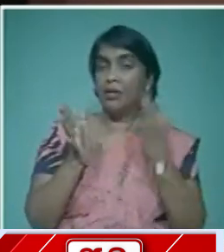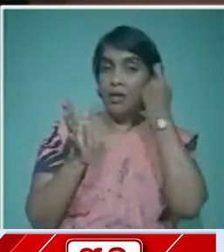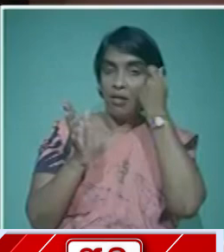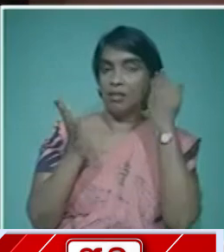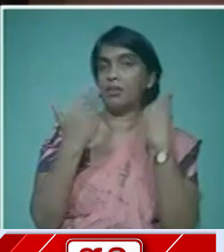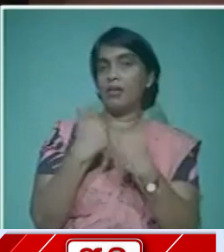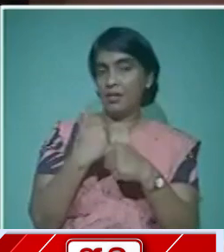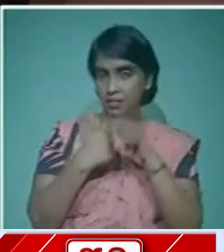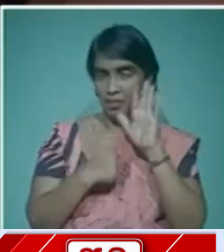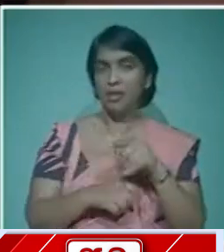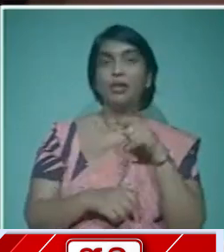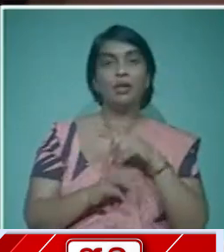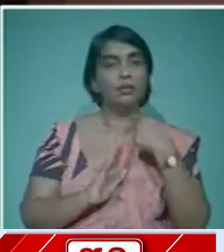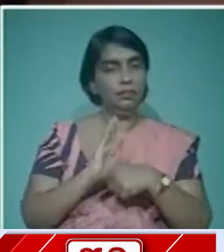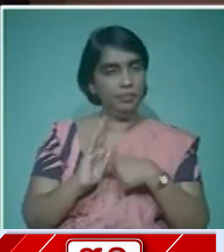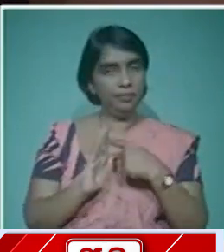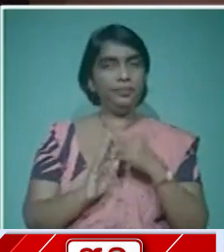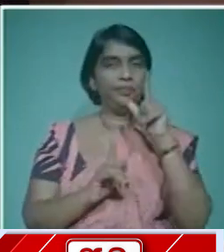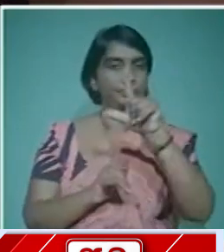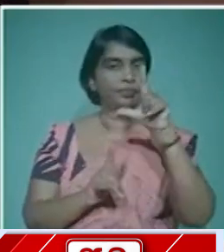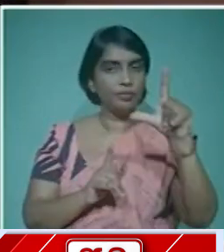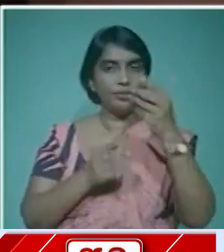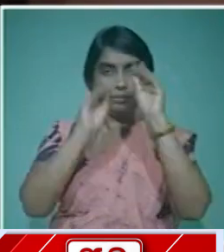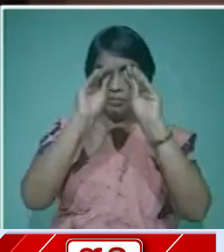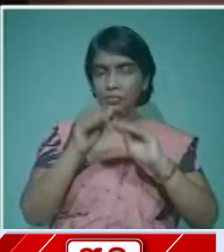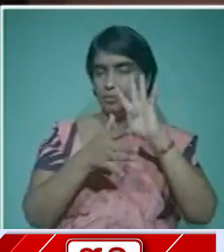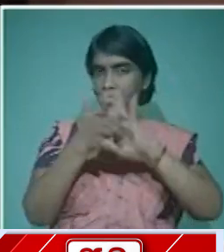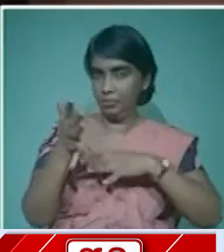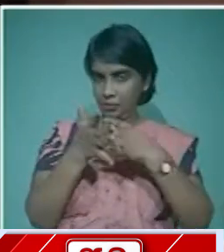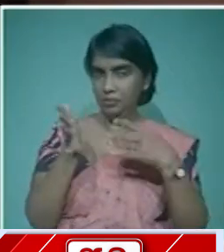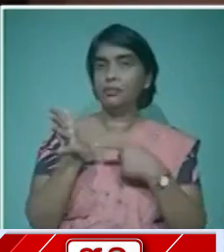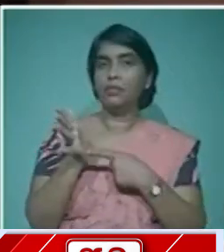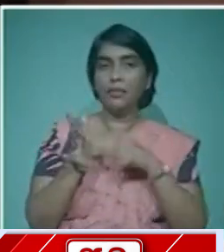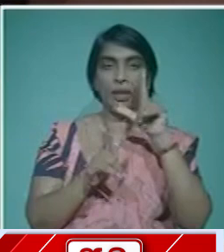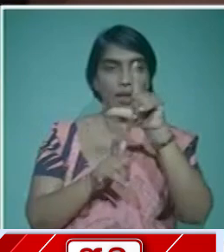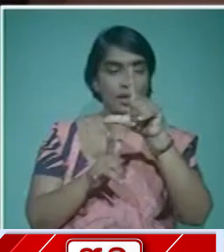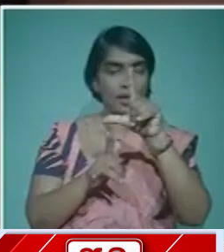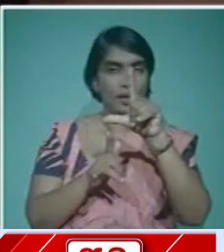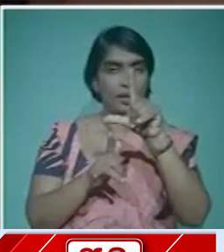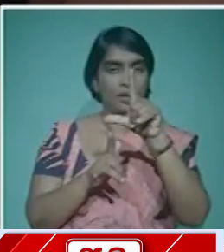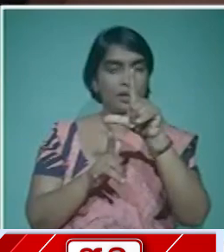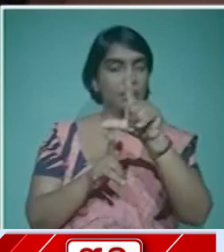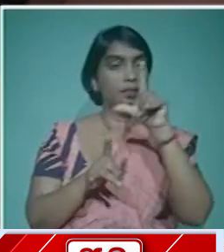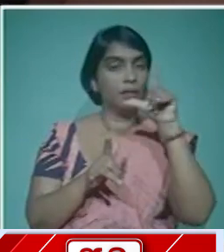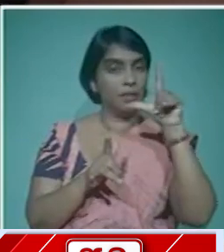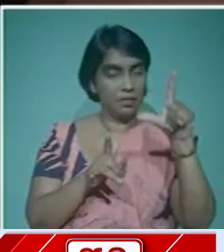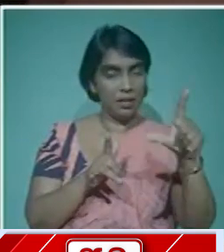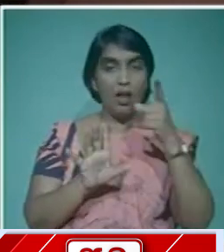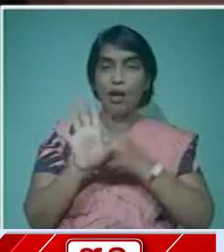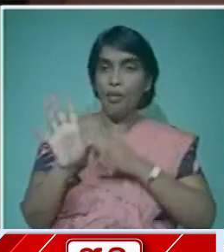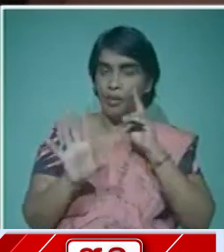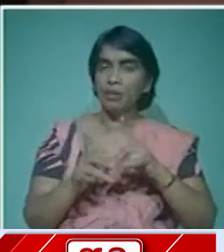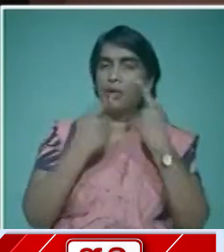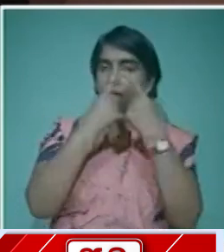සකස් කරන්න වෙලා තියෙන්නේ. මේ රටේ මේ 77 වෙනි අයවැය යෝජනාව මේ 77 වෙනි වසරට එනකොට අපි